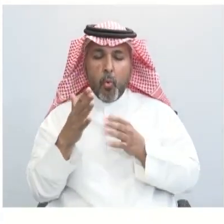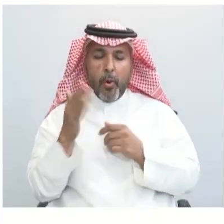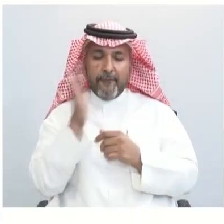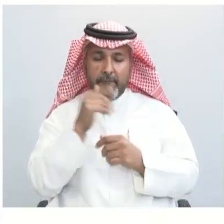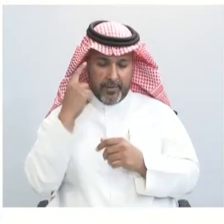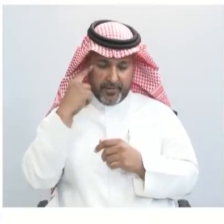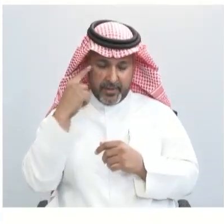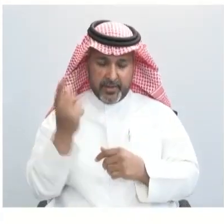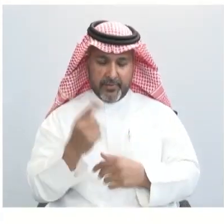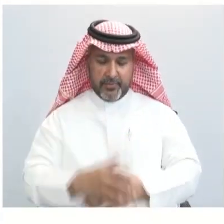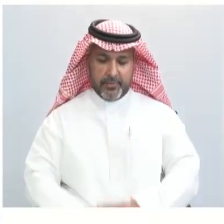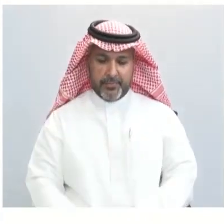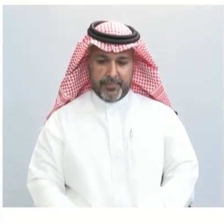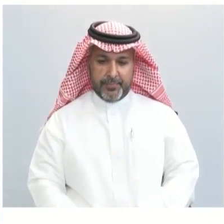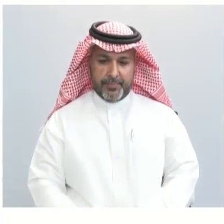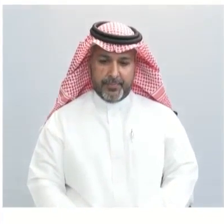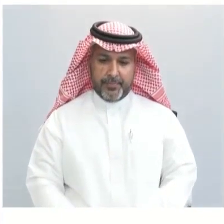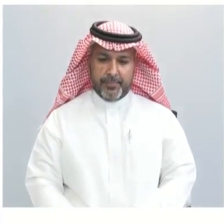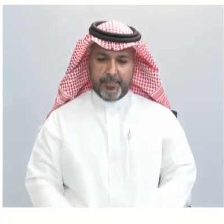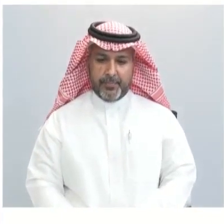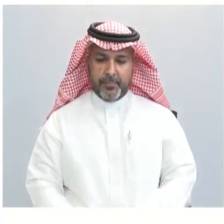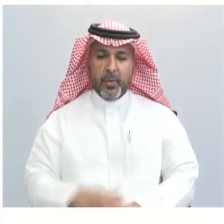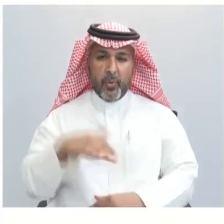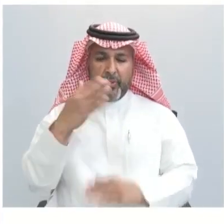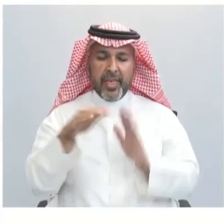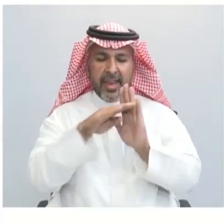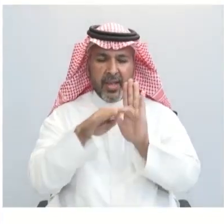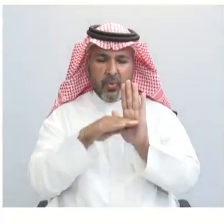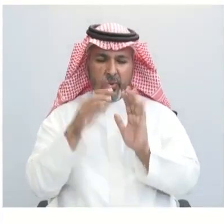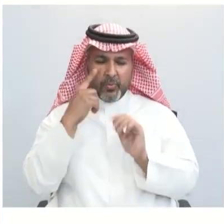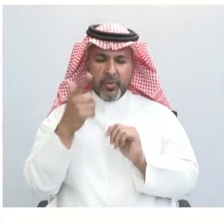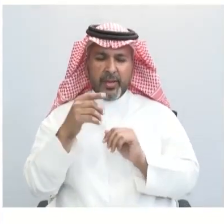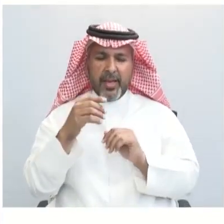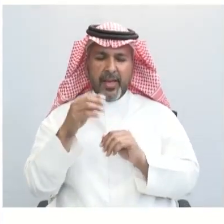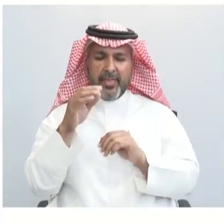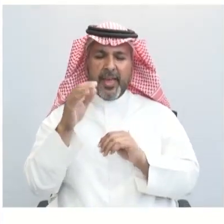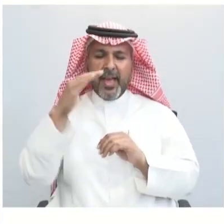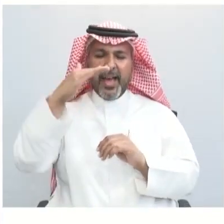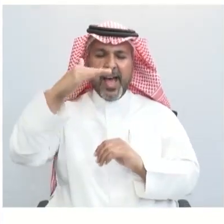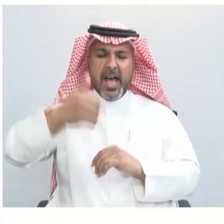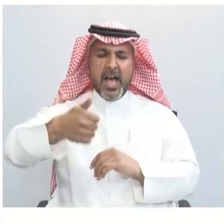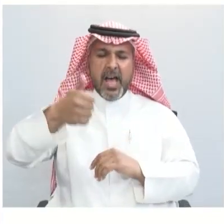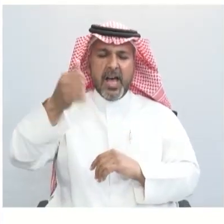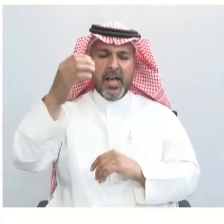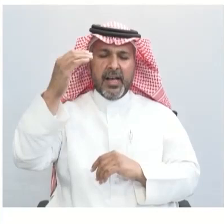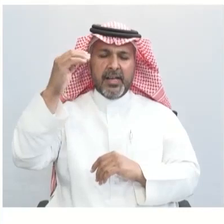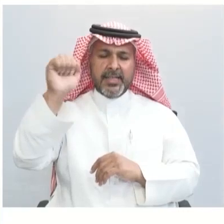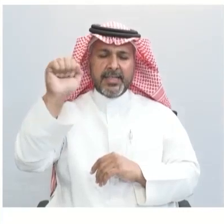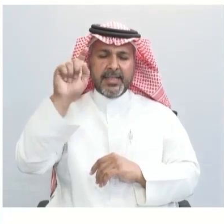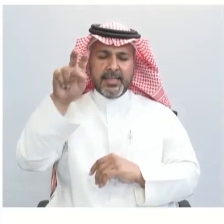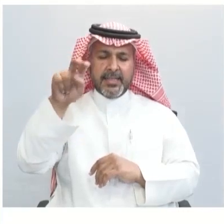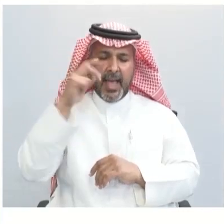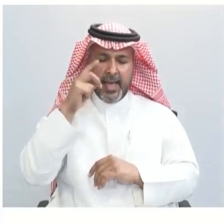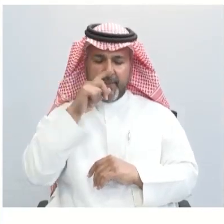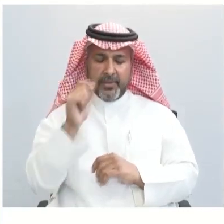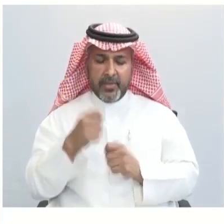خلالها. أيضا من الأنواع رسائل البريد الإلكتروني رسائل خاصة بإعادة المشاركة، وتساعد في إعادة